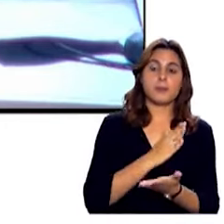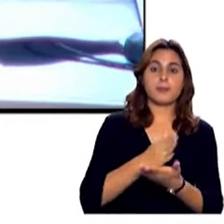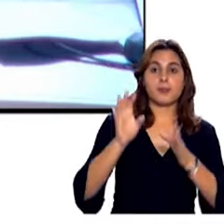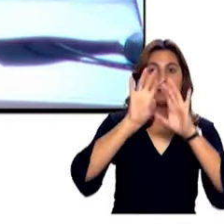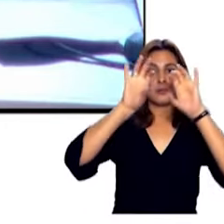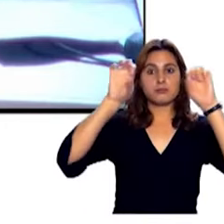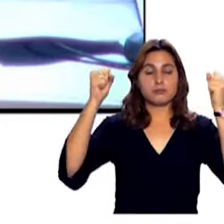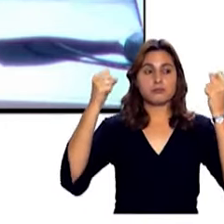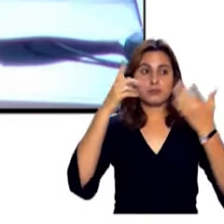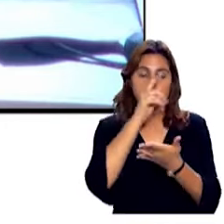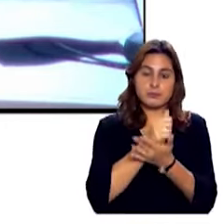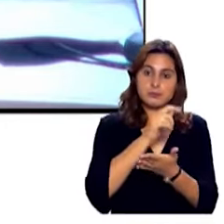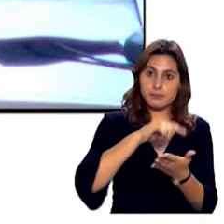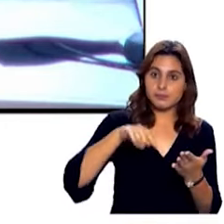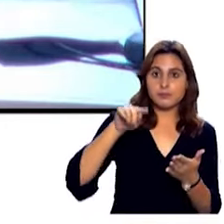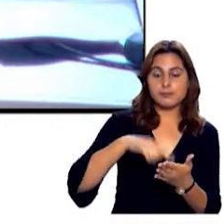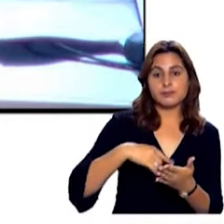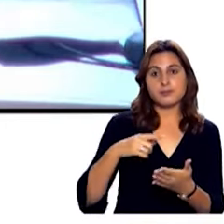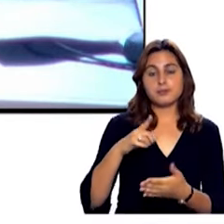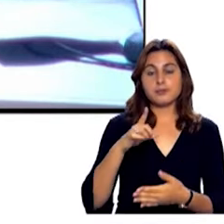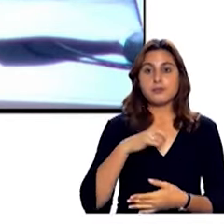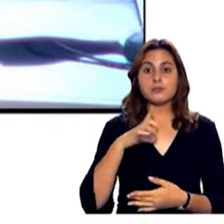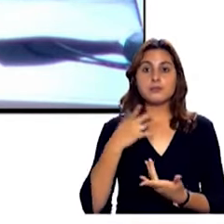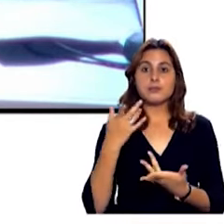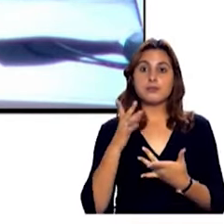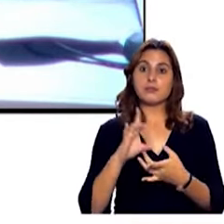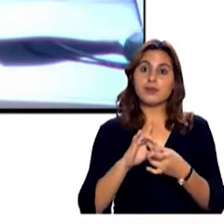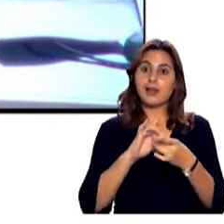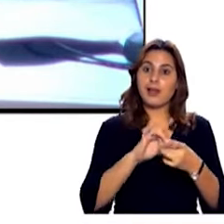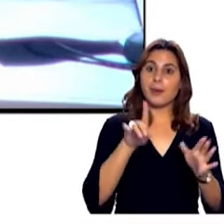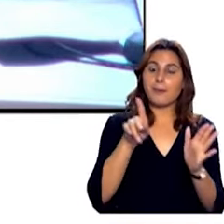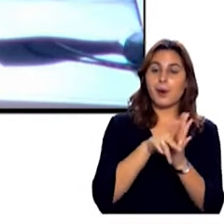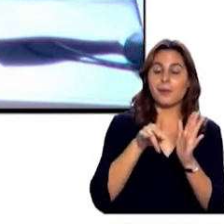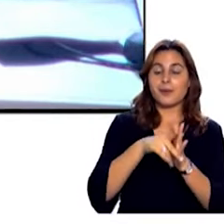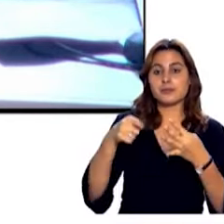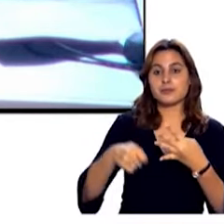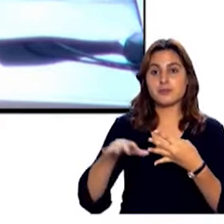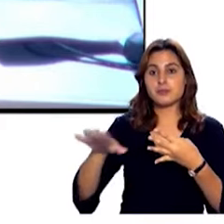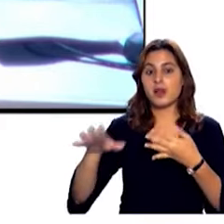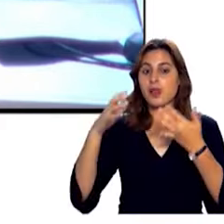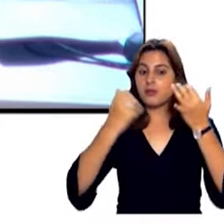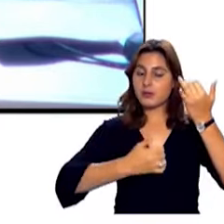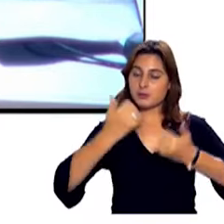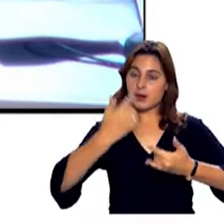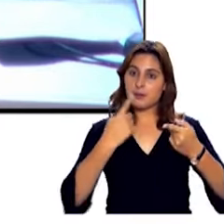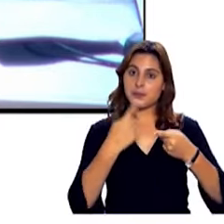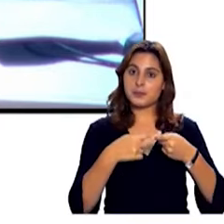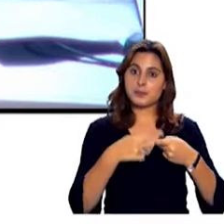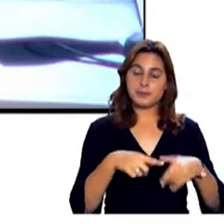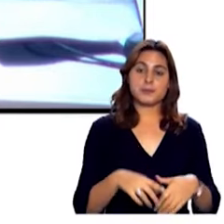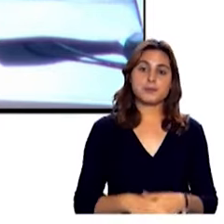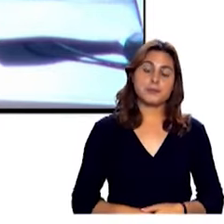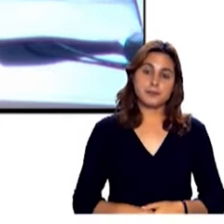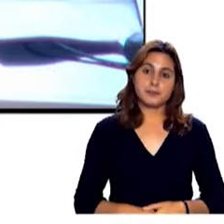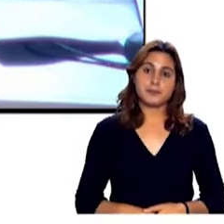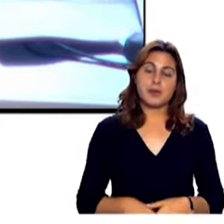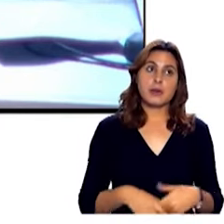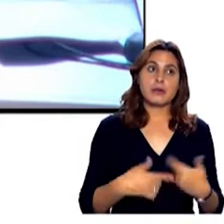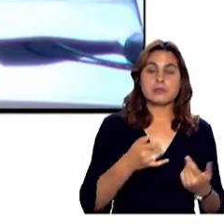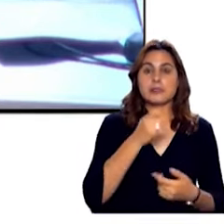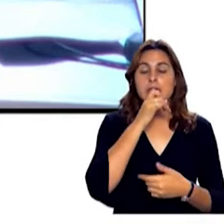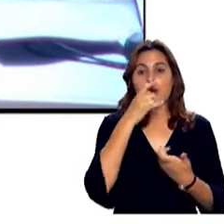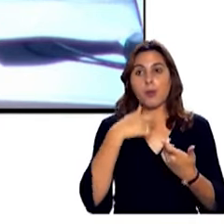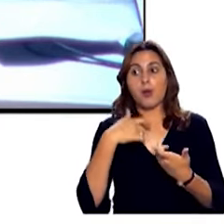les précédents ET Elle DIT Avant dans telle décision j'ai DIT telle chose mais Elle va